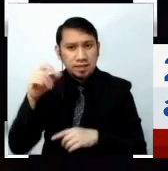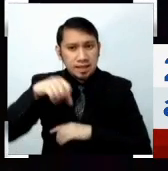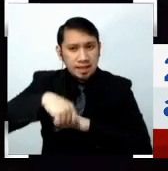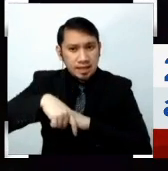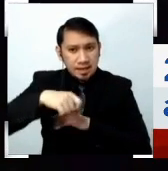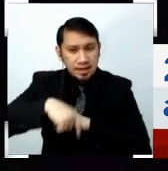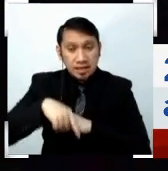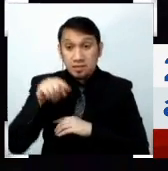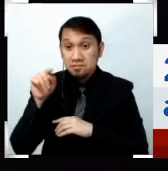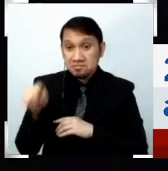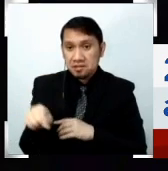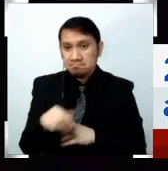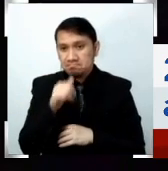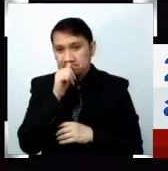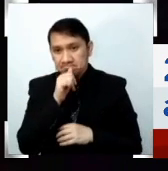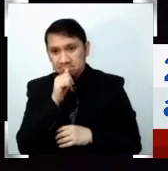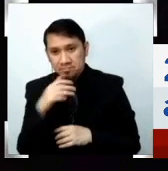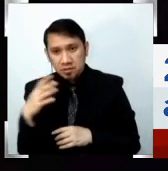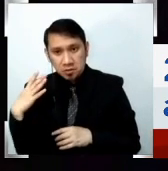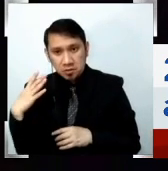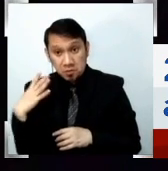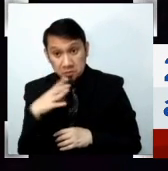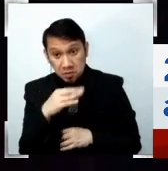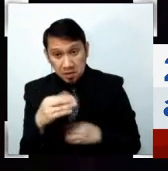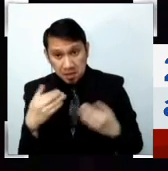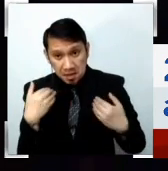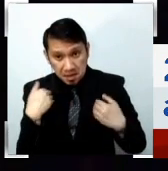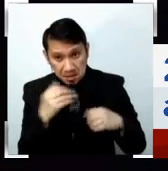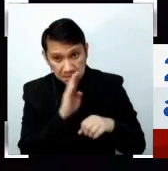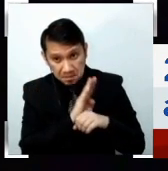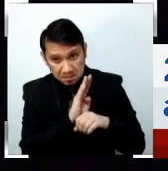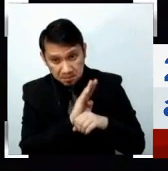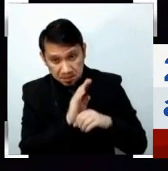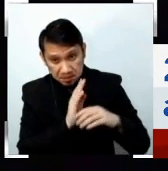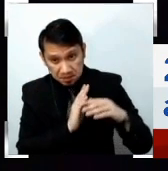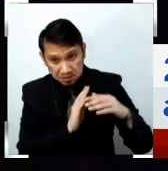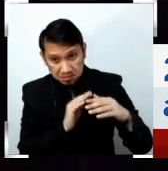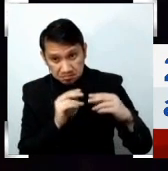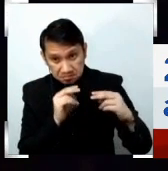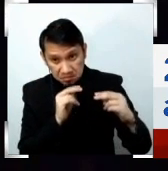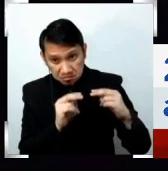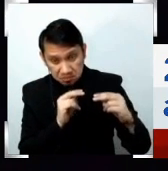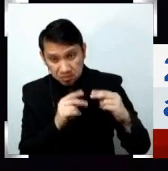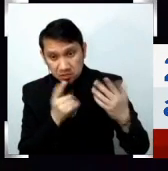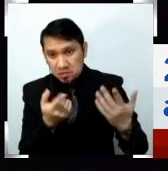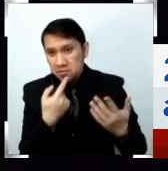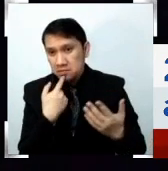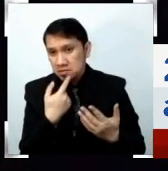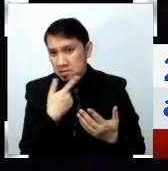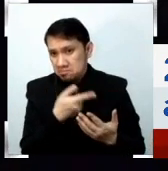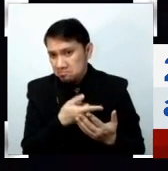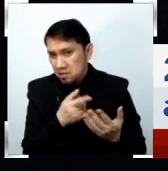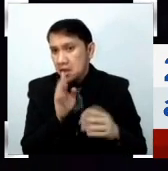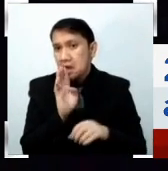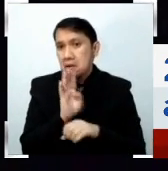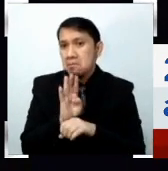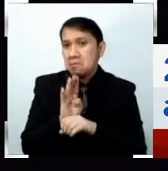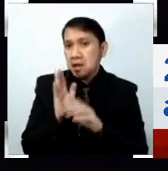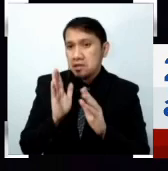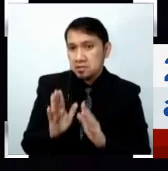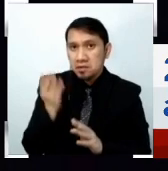operatiba habang nakikipagtransaksyon ang kanilang mga kasamahan na nagpanggap ng mga buyers sa mga suspect.